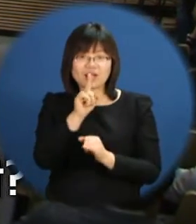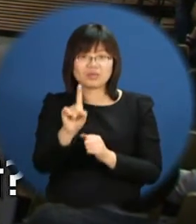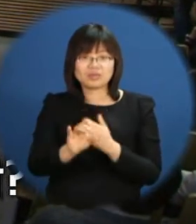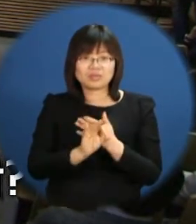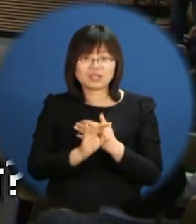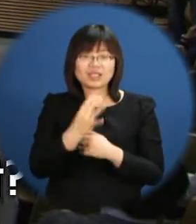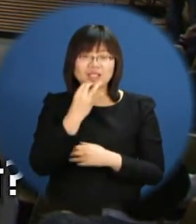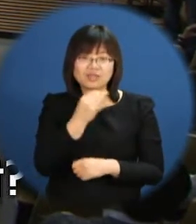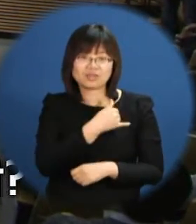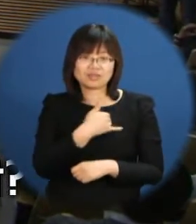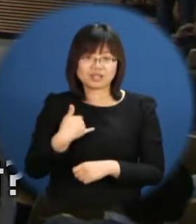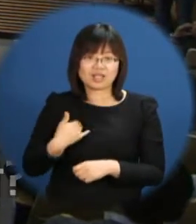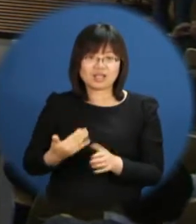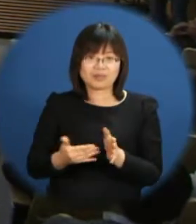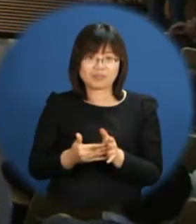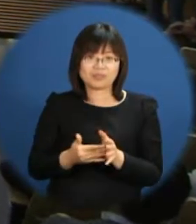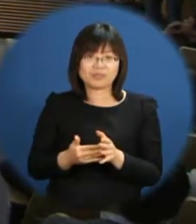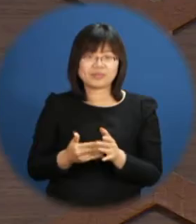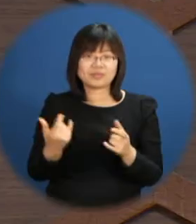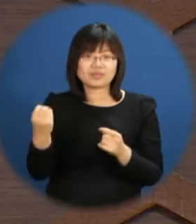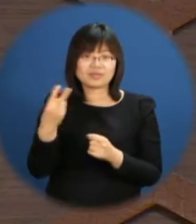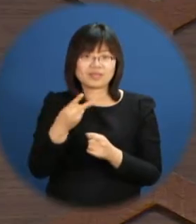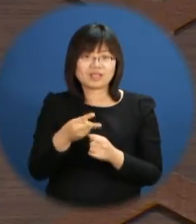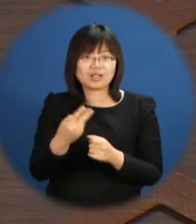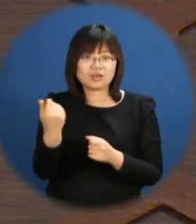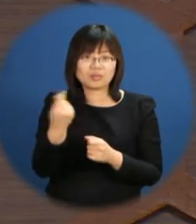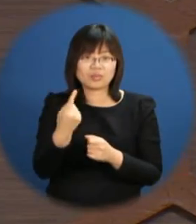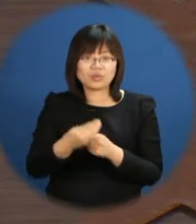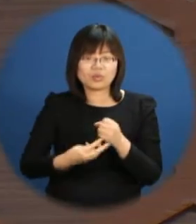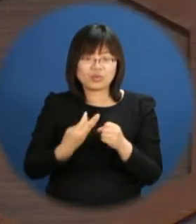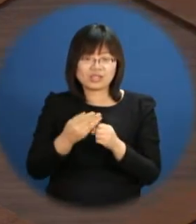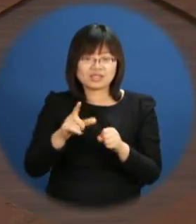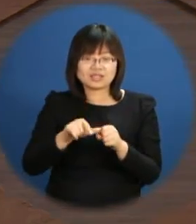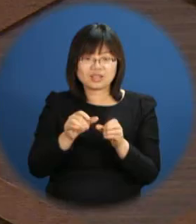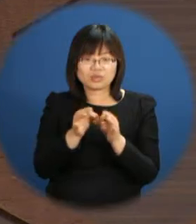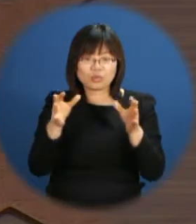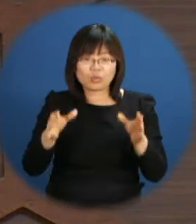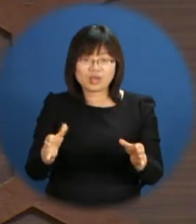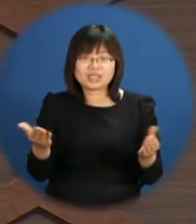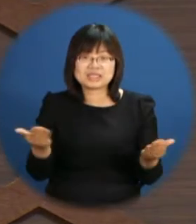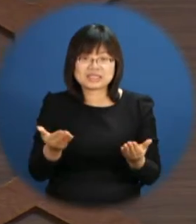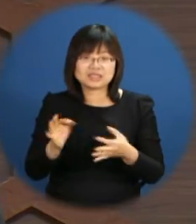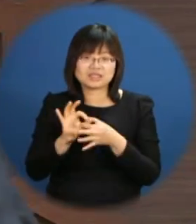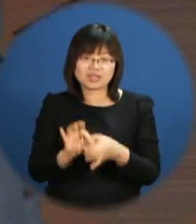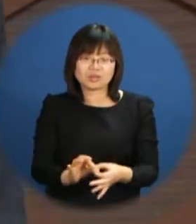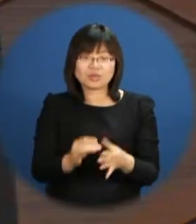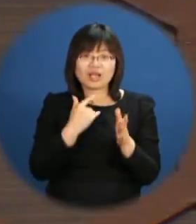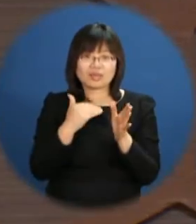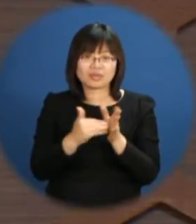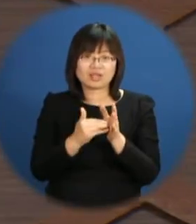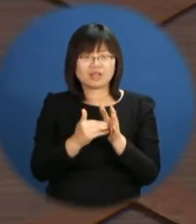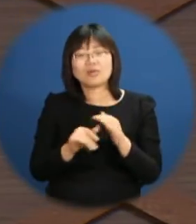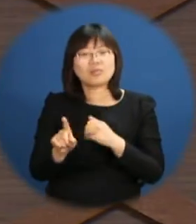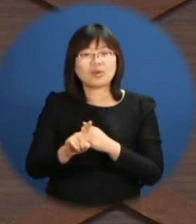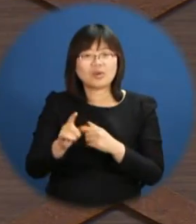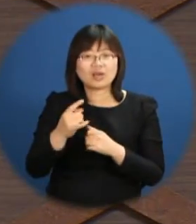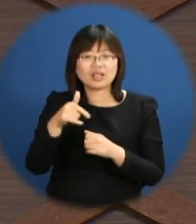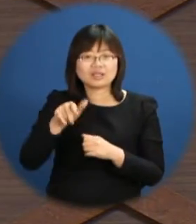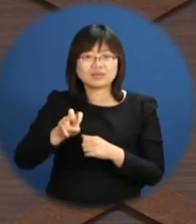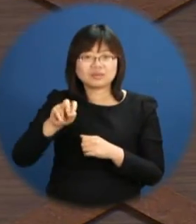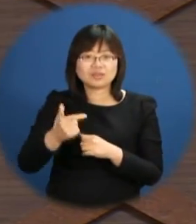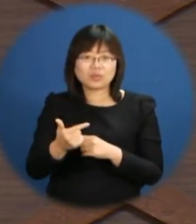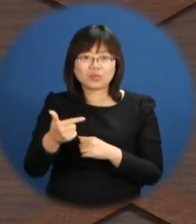당연히 할 수 있어요 그리고 몇 천년 동안 인류가 그걸 해왔어요 그런 겁니다 그게 이제 금속의